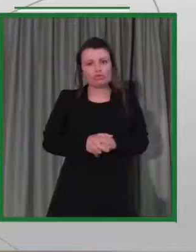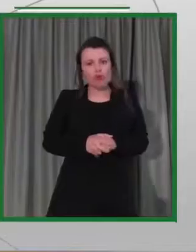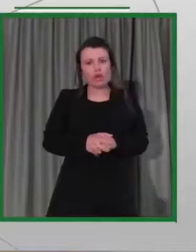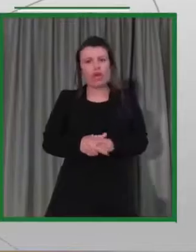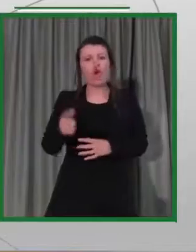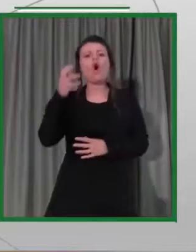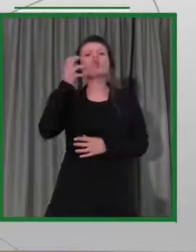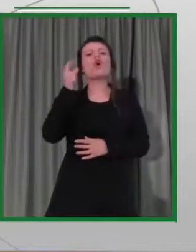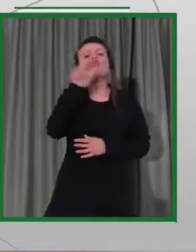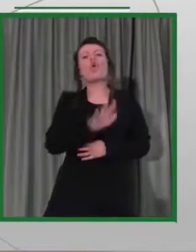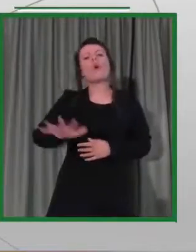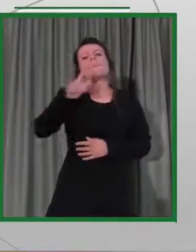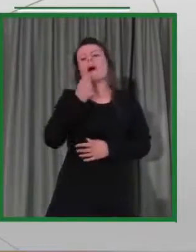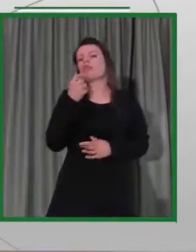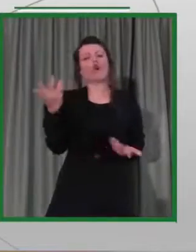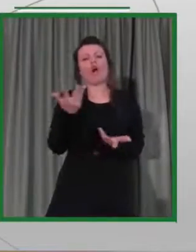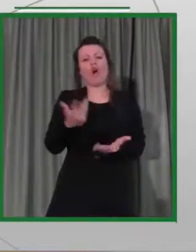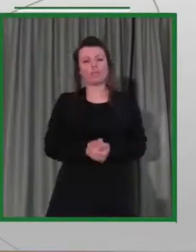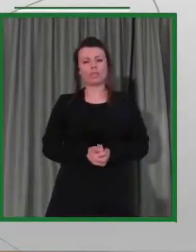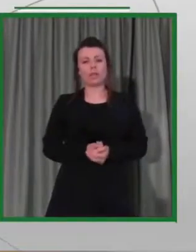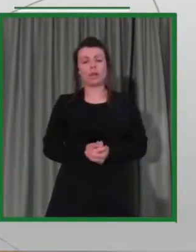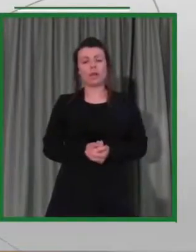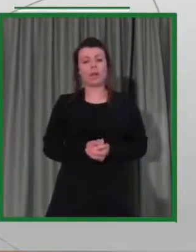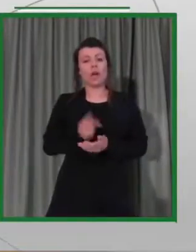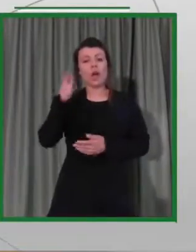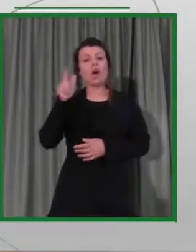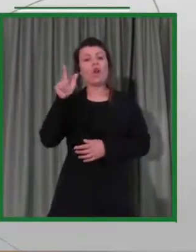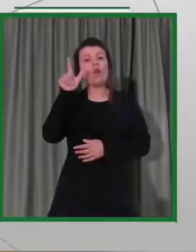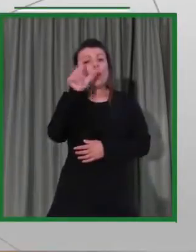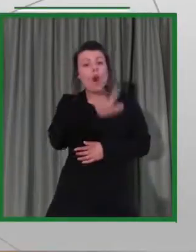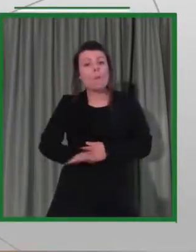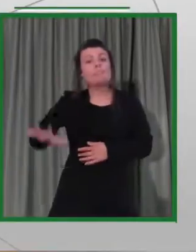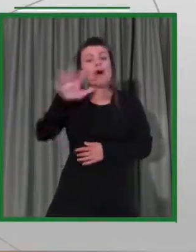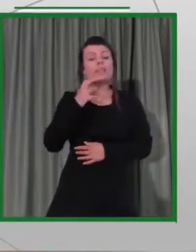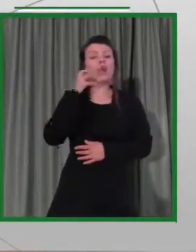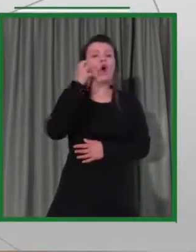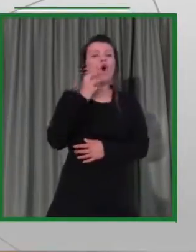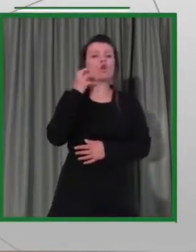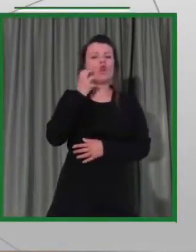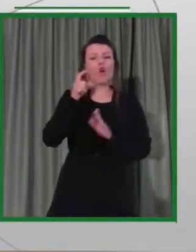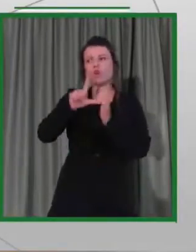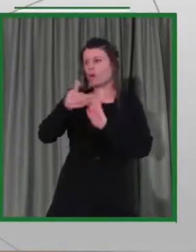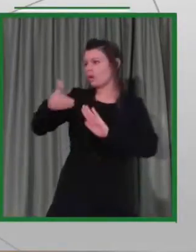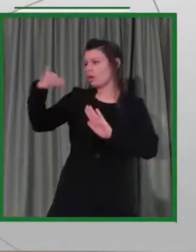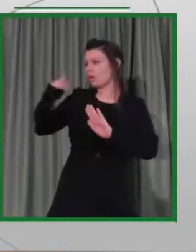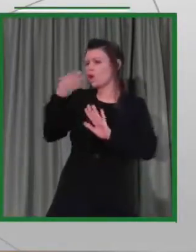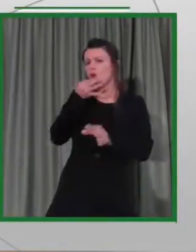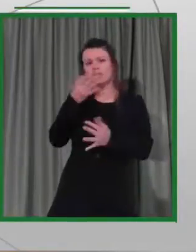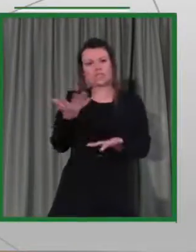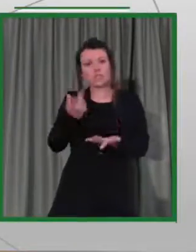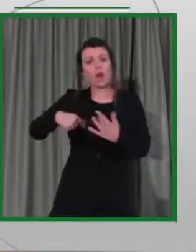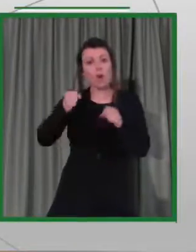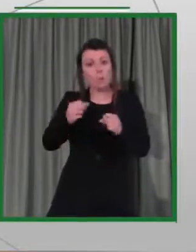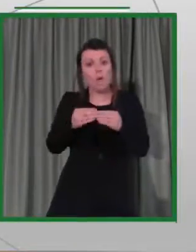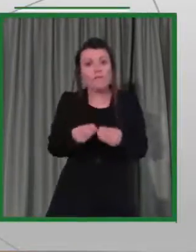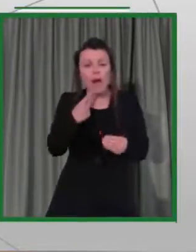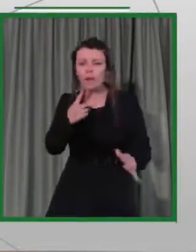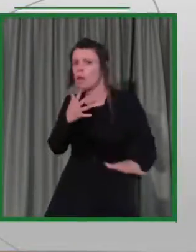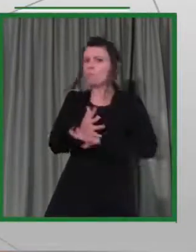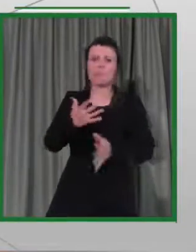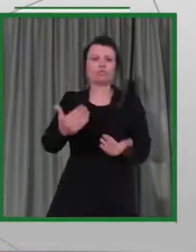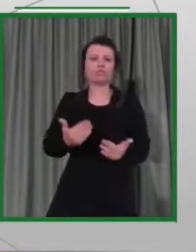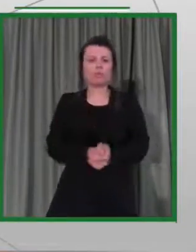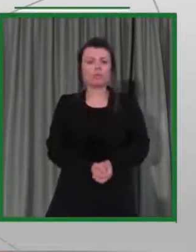lombardo. L'orgoglio lombardo in quel periodo era fare ciò che era possibile fare, anche senza